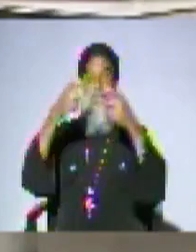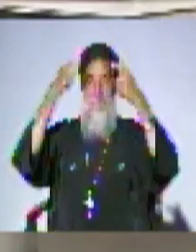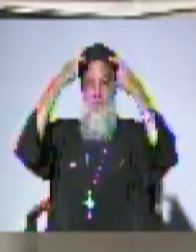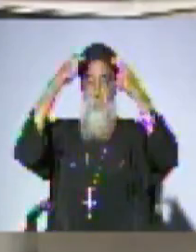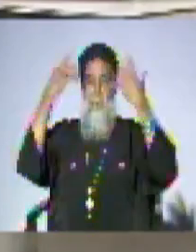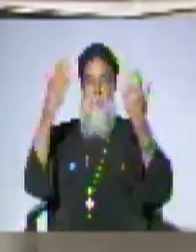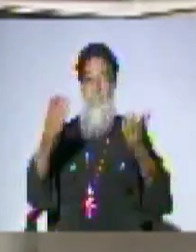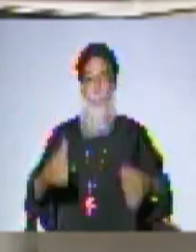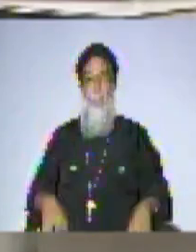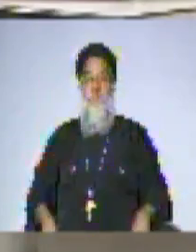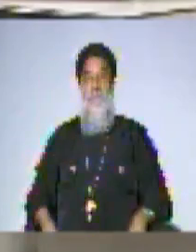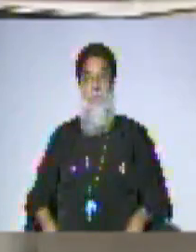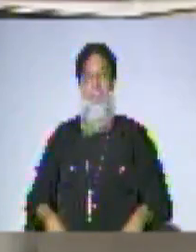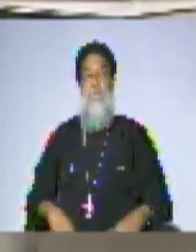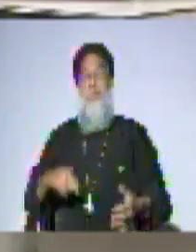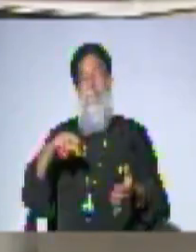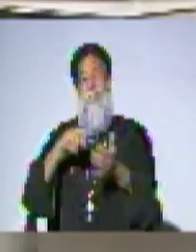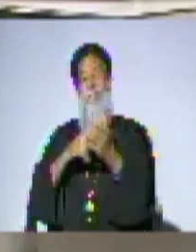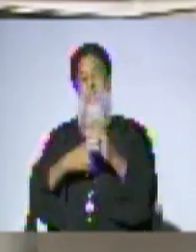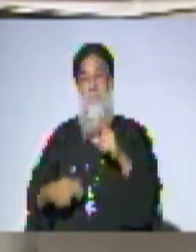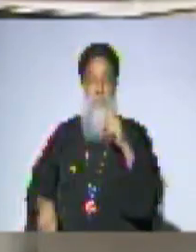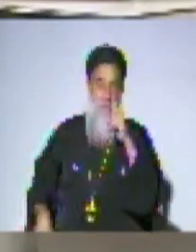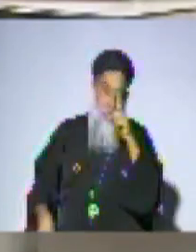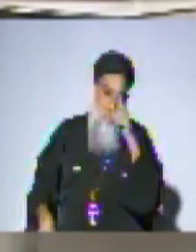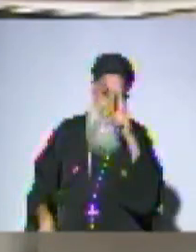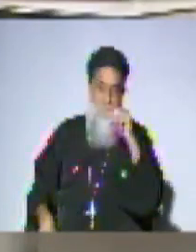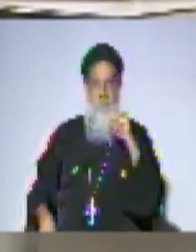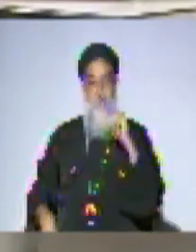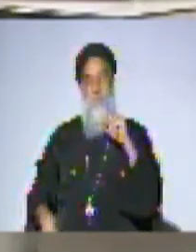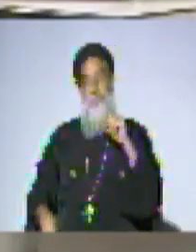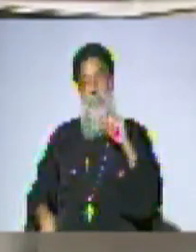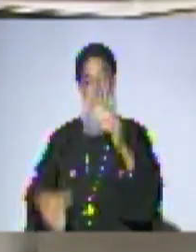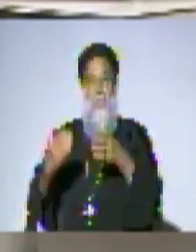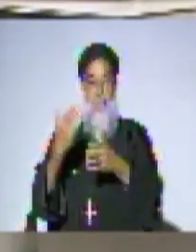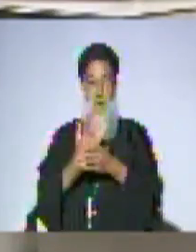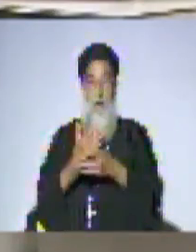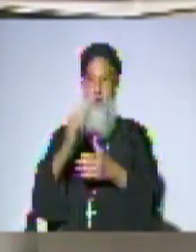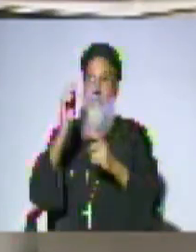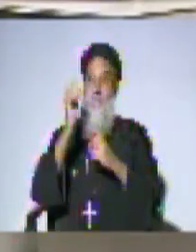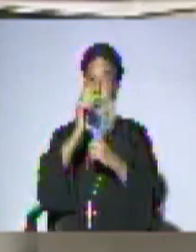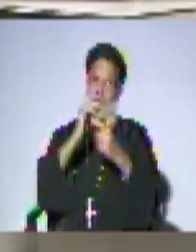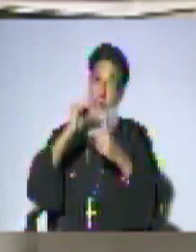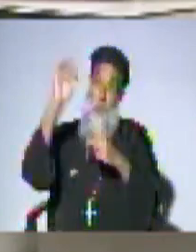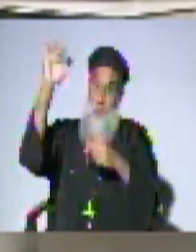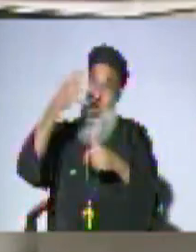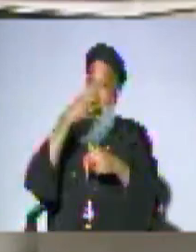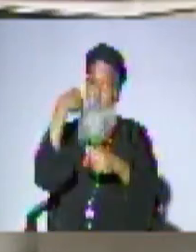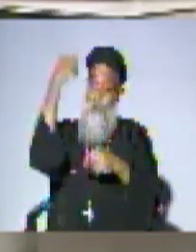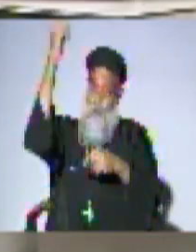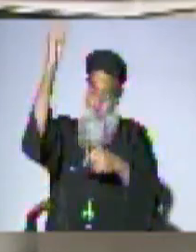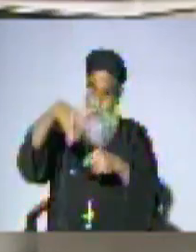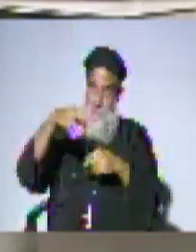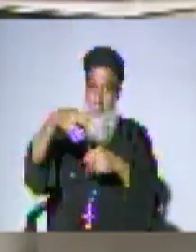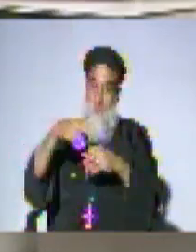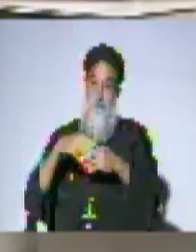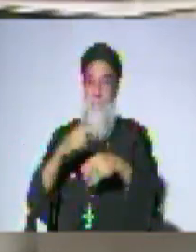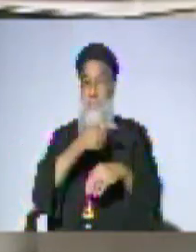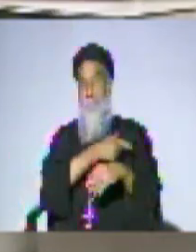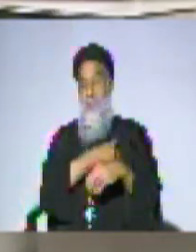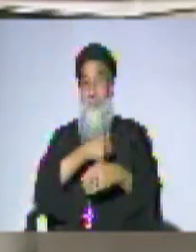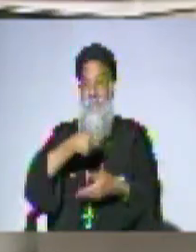المجد. فهو عمل إلهي، ولذلك وحضور إلهي كمان، عشان كده